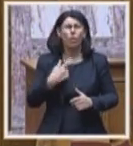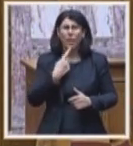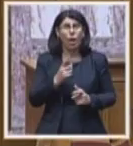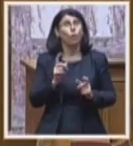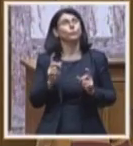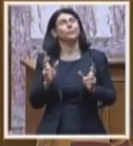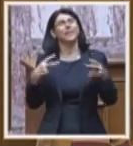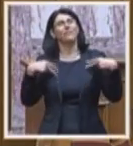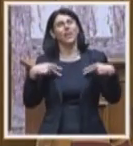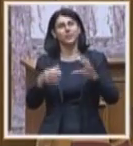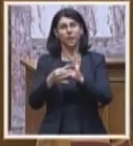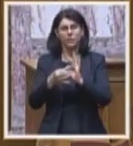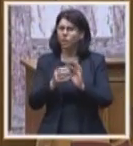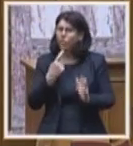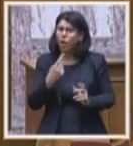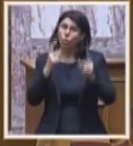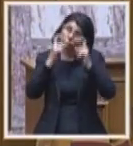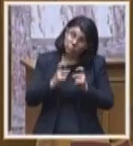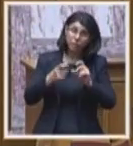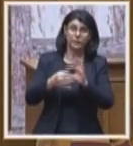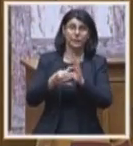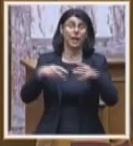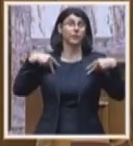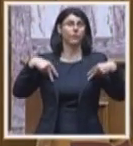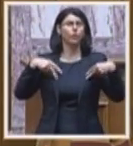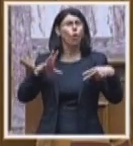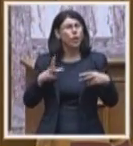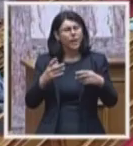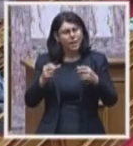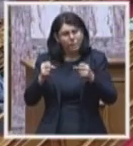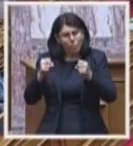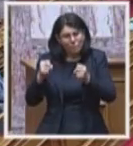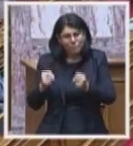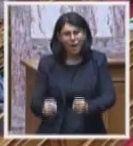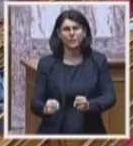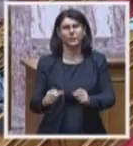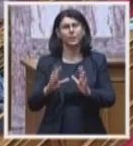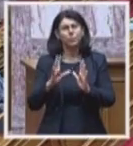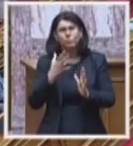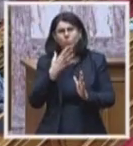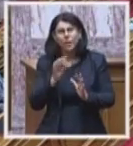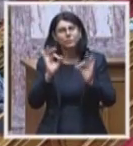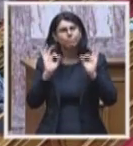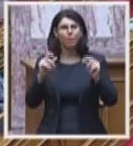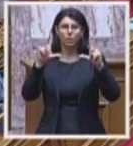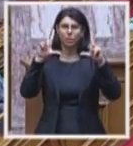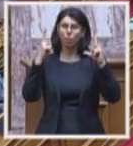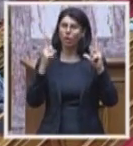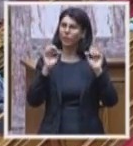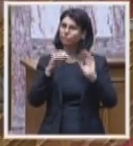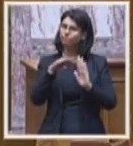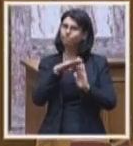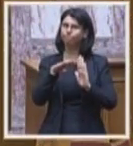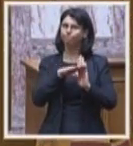συνεργασίας. Μιλώ για να μπορούμε να βάλουμε τις βάσεις μιας θεσμημένης δημοκρατίας, η οποία θα